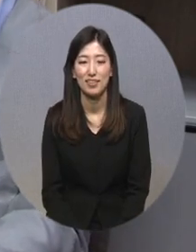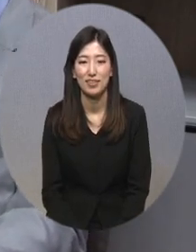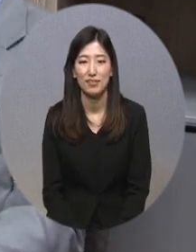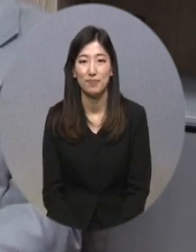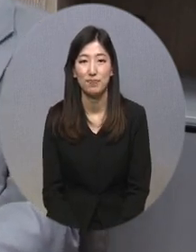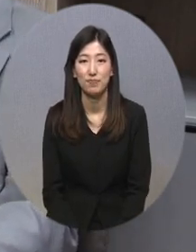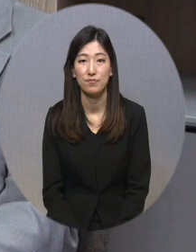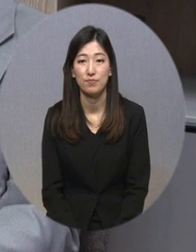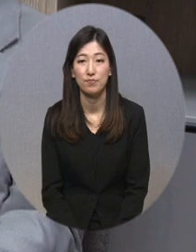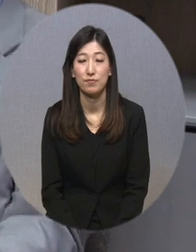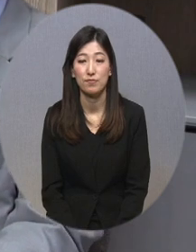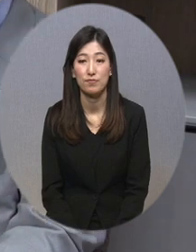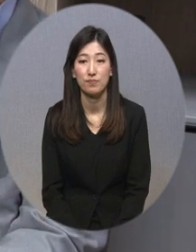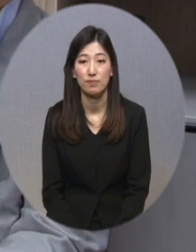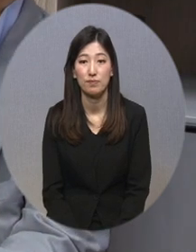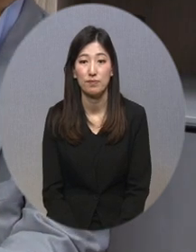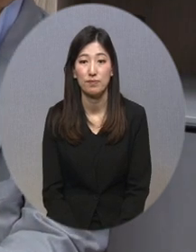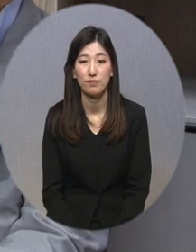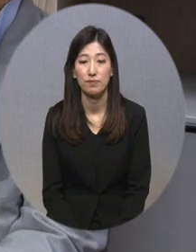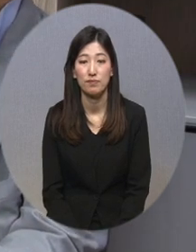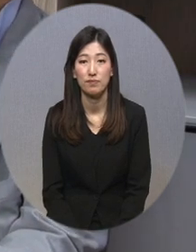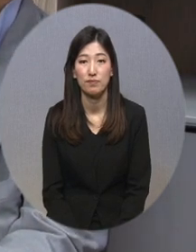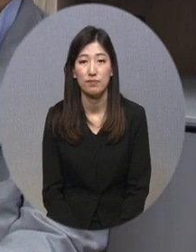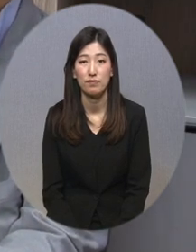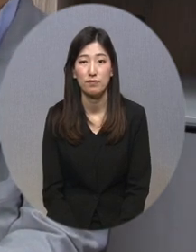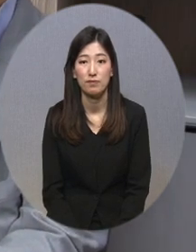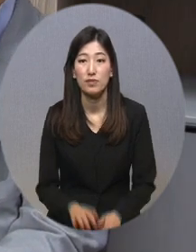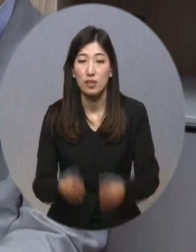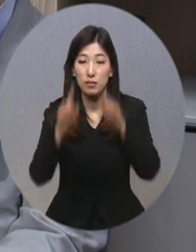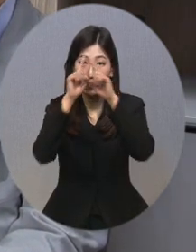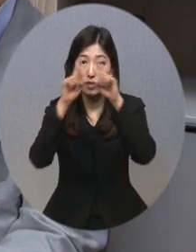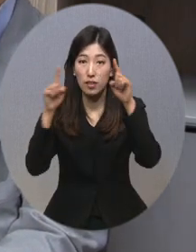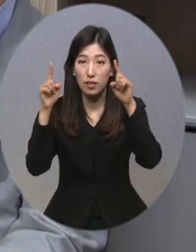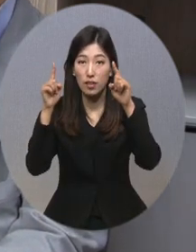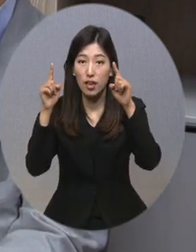예. 이제 그 대학 교수를 하시면서도